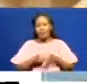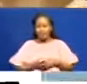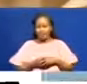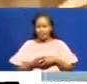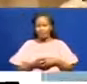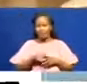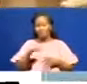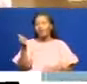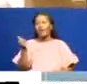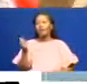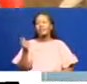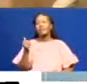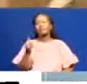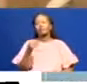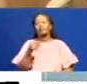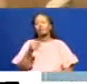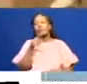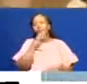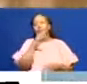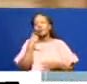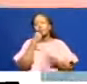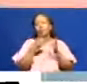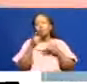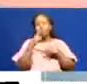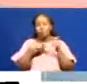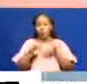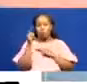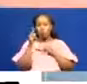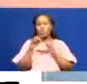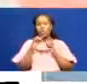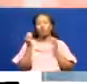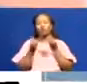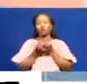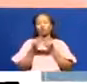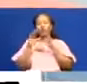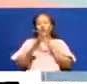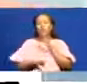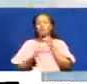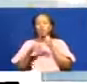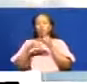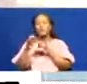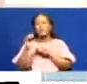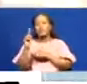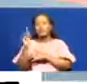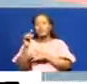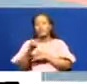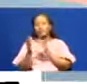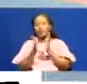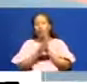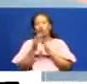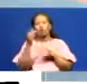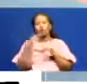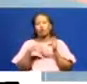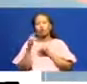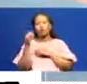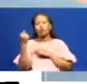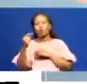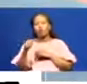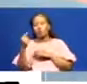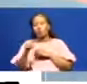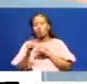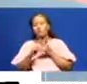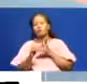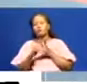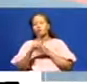Gideon Mchanji aliibuka mshindi katika kitengo cha Novice kumite chini ya kilo 60 na kushinda nishani ya dhahabu huku Samson Samimi na Amos